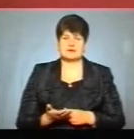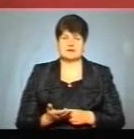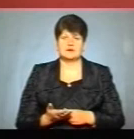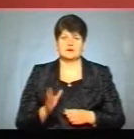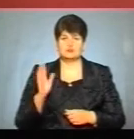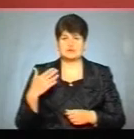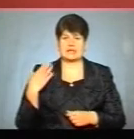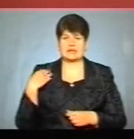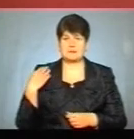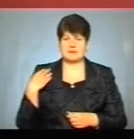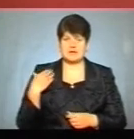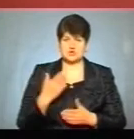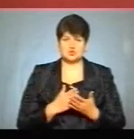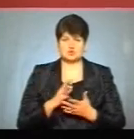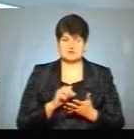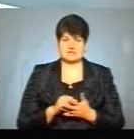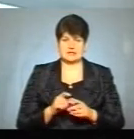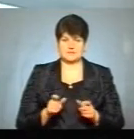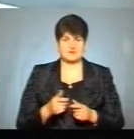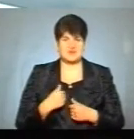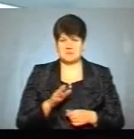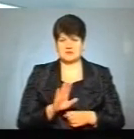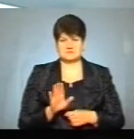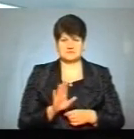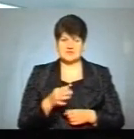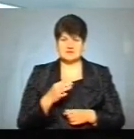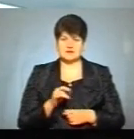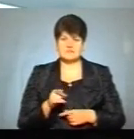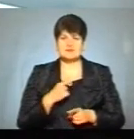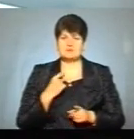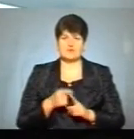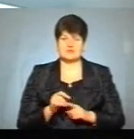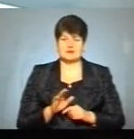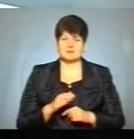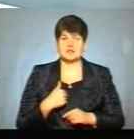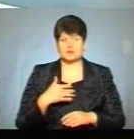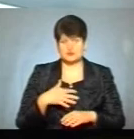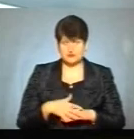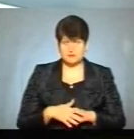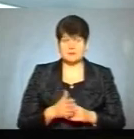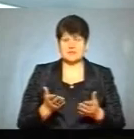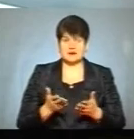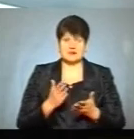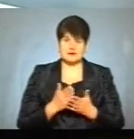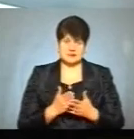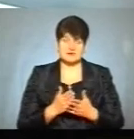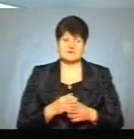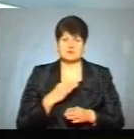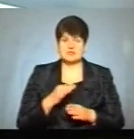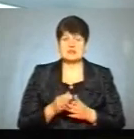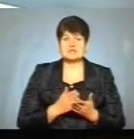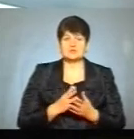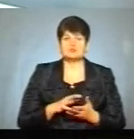на плечі служб зайнятості. Ну, я би так не сказала, що відповідальність. Ми розуміємо, яка відповідальність лягає на службу